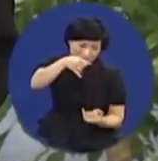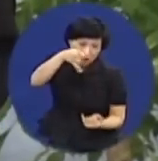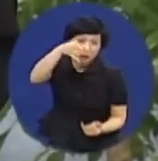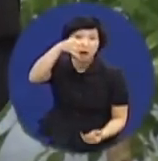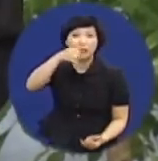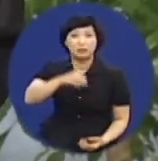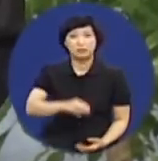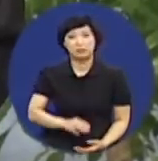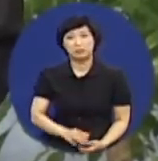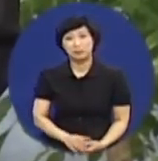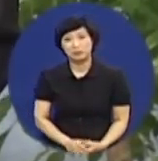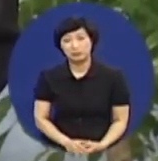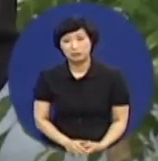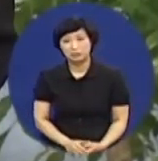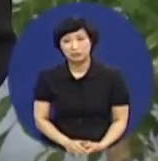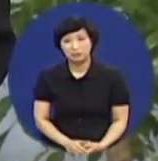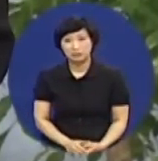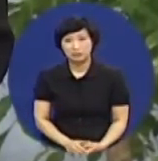まい、